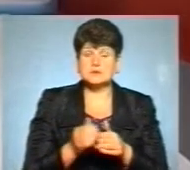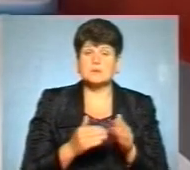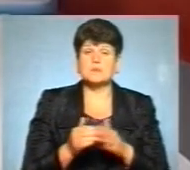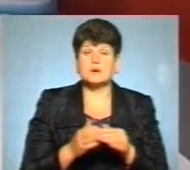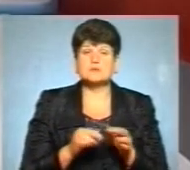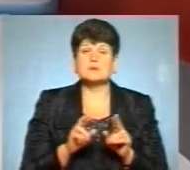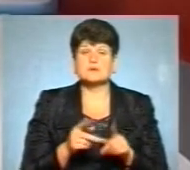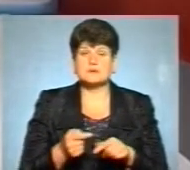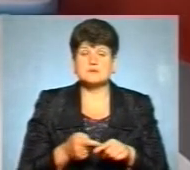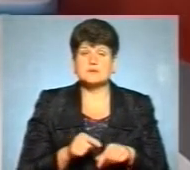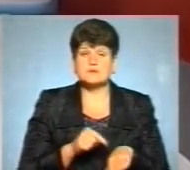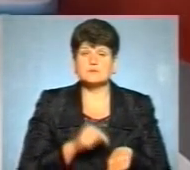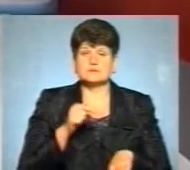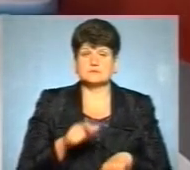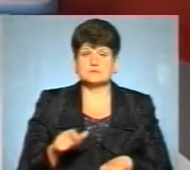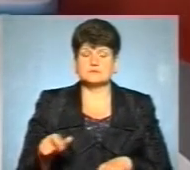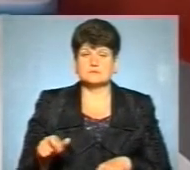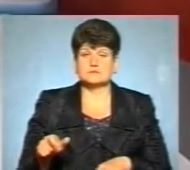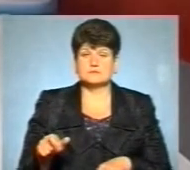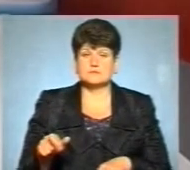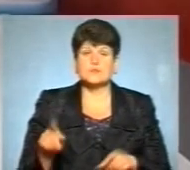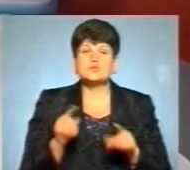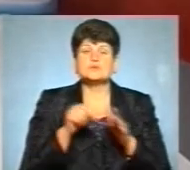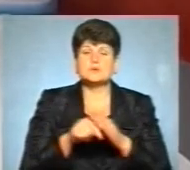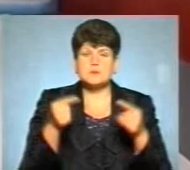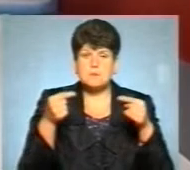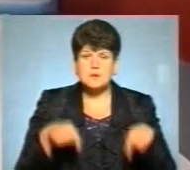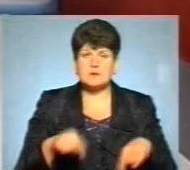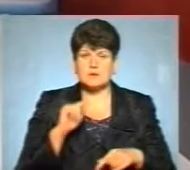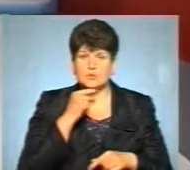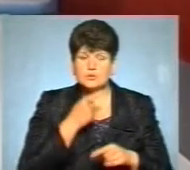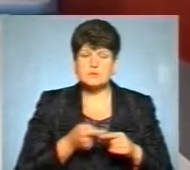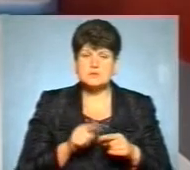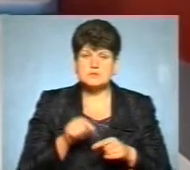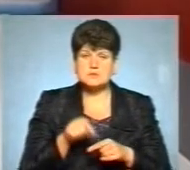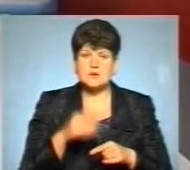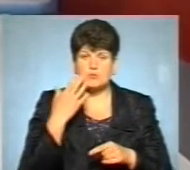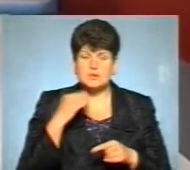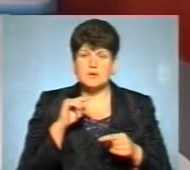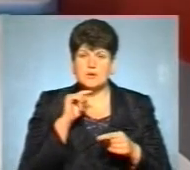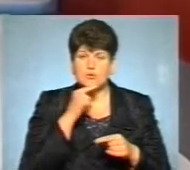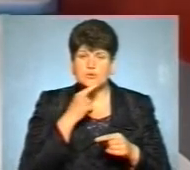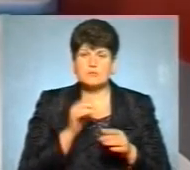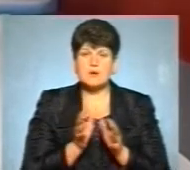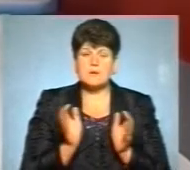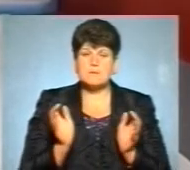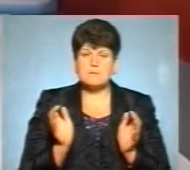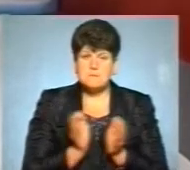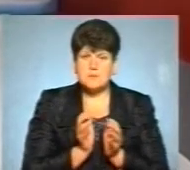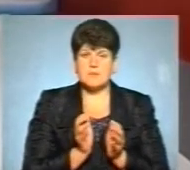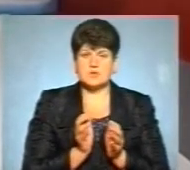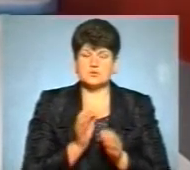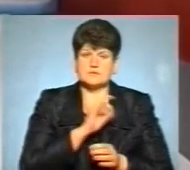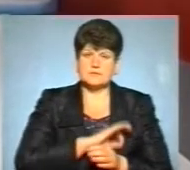це позначиться на населенні? Ну, що таке падіння економіки? Падіння економіки – це коли економіка менше виробляє продукту, це коли ми менше споживаємо,